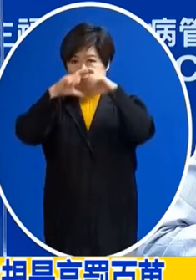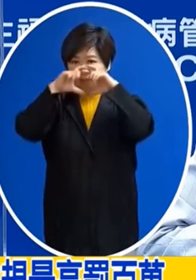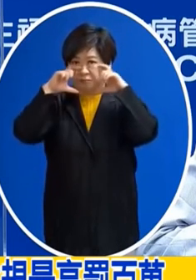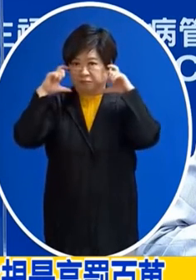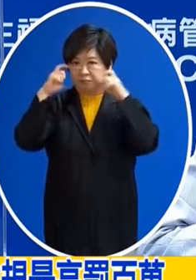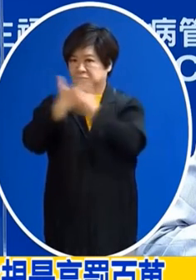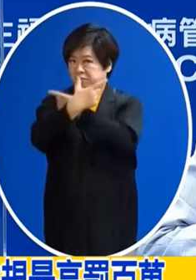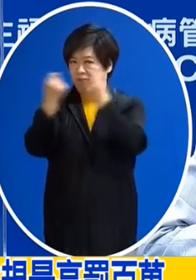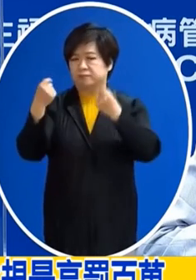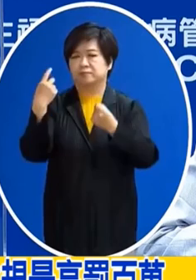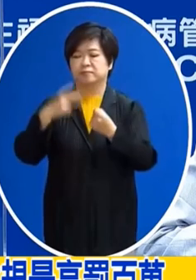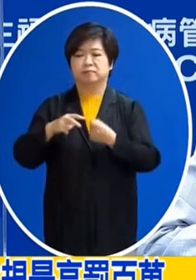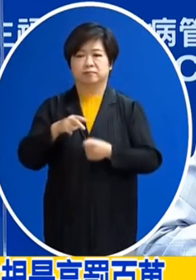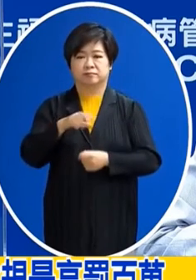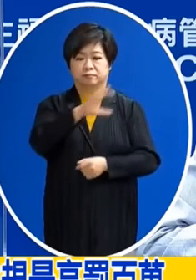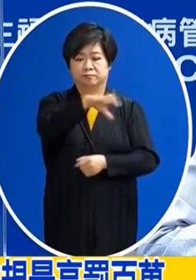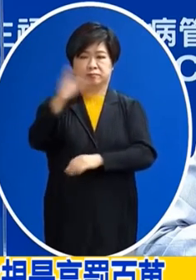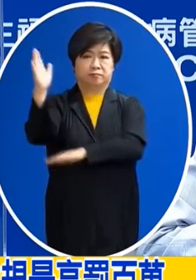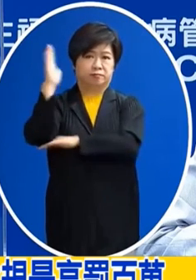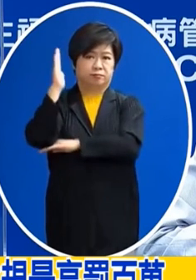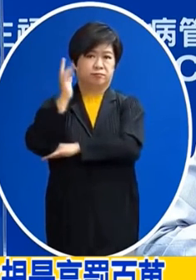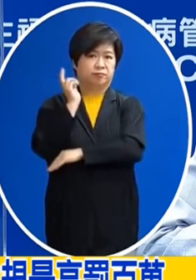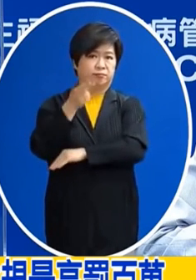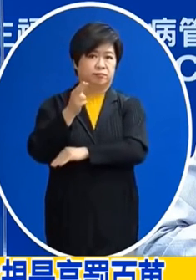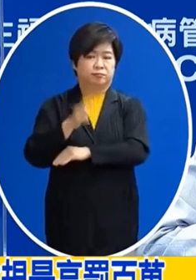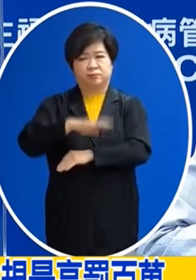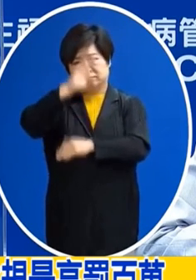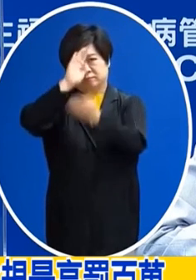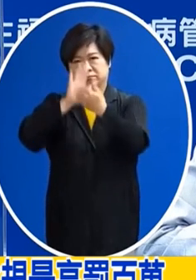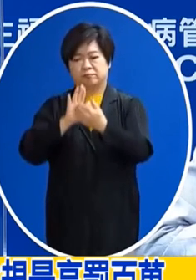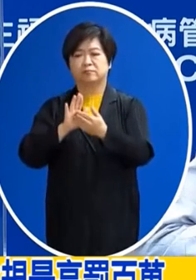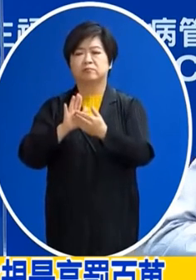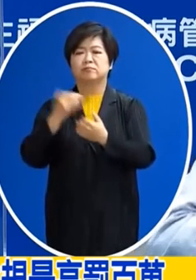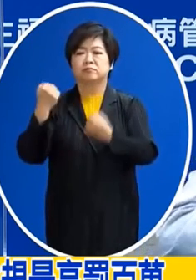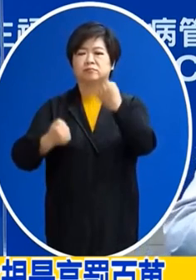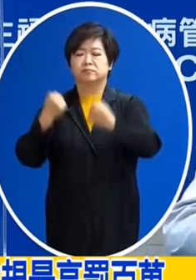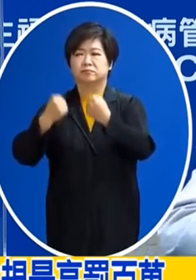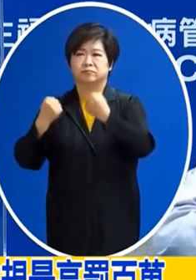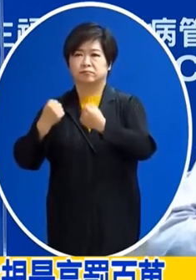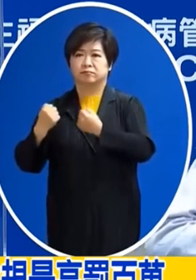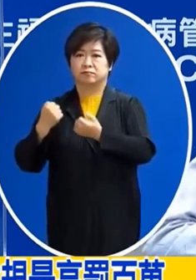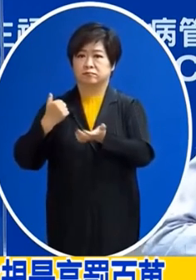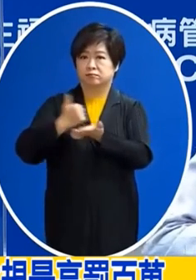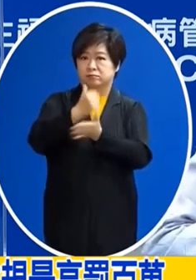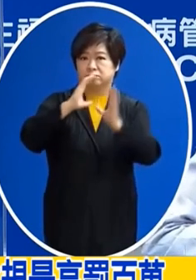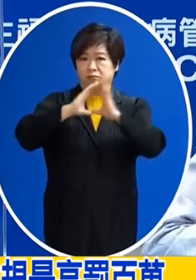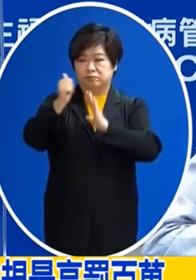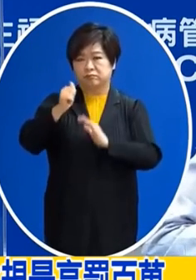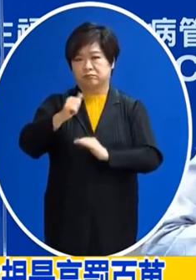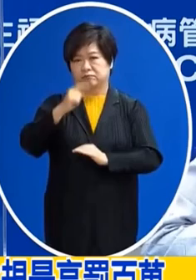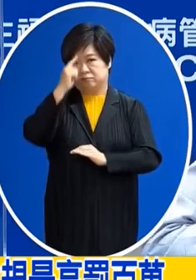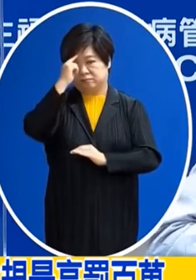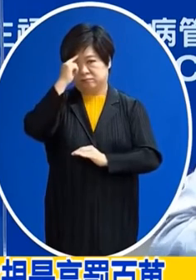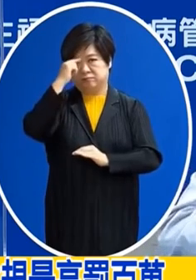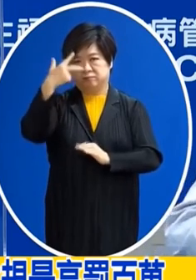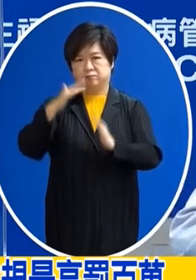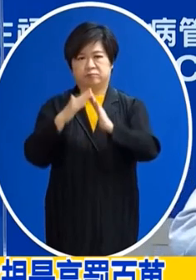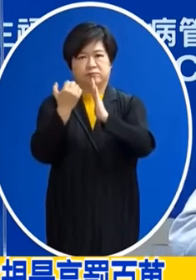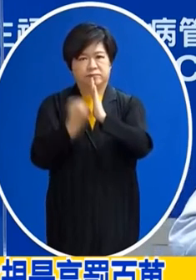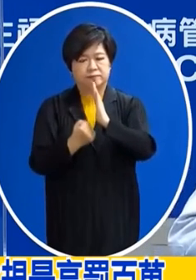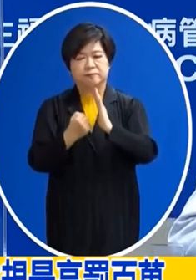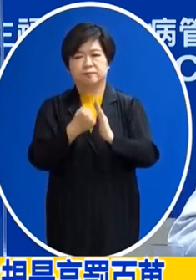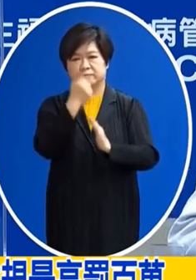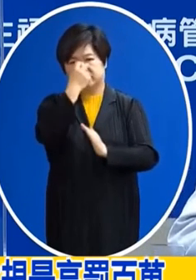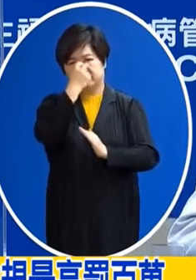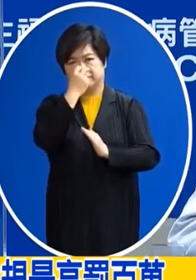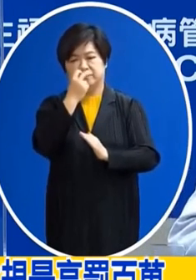罩，那搭乘地方政府安排的防疫车辆，那返家接续后七天在家居家检疫。那这